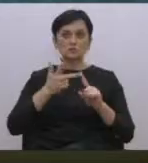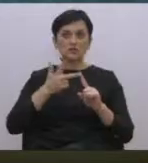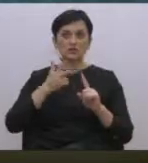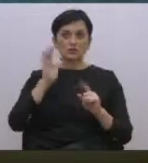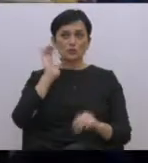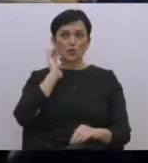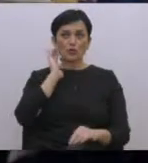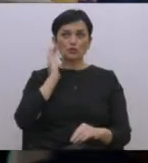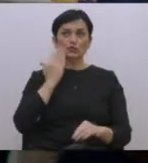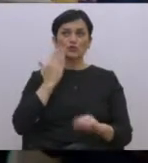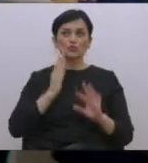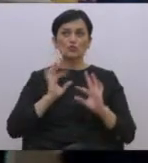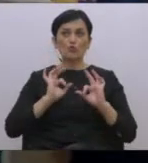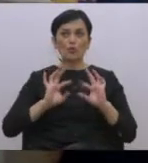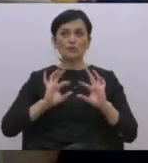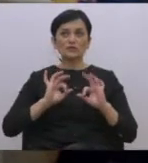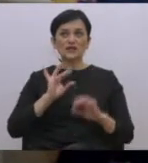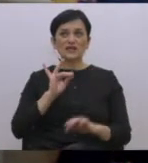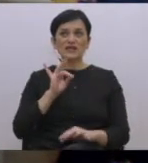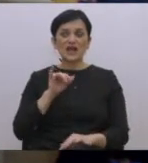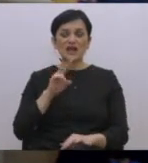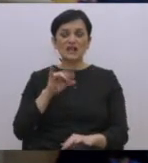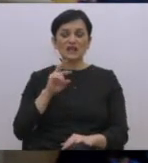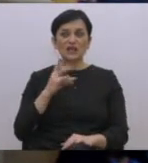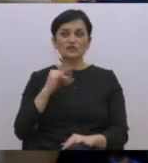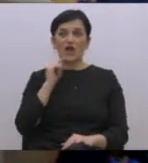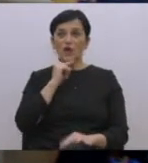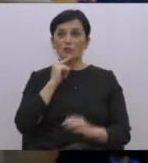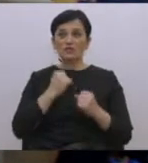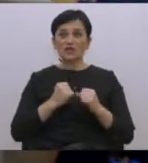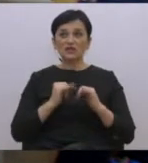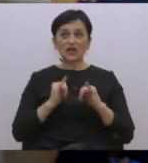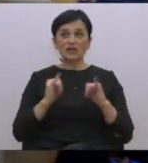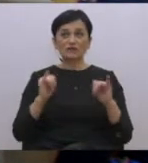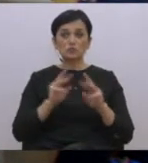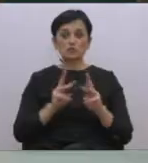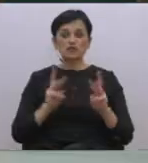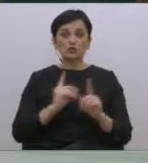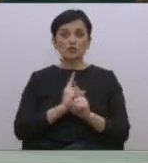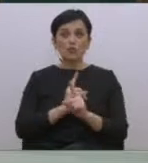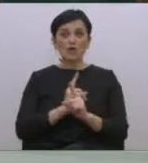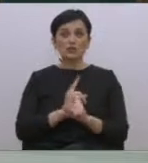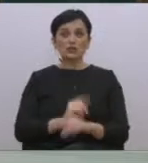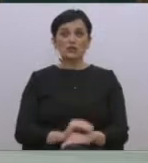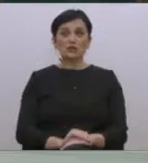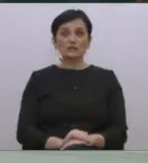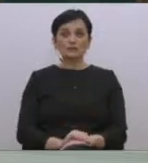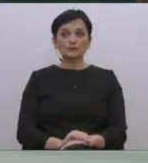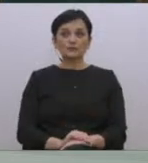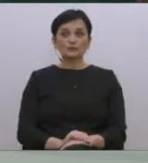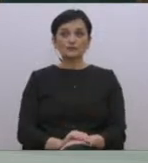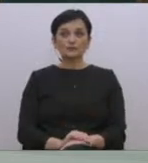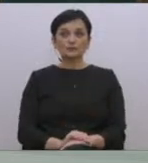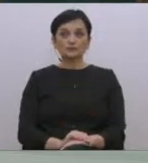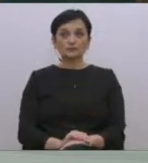mosmenit, monxene beli, iacni nădarieșuri, economician gradu garantarebis ministris muvatul.